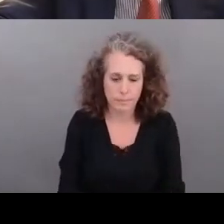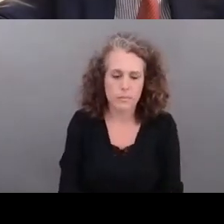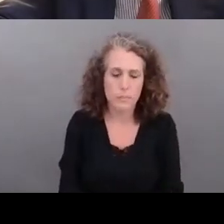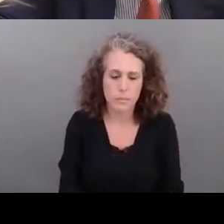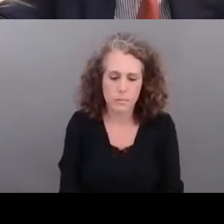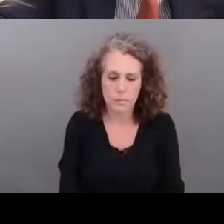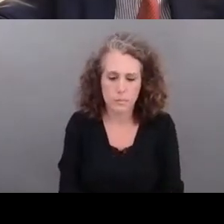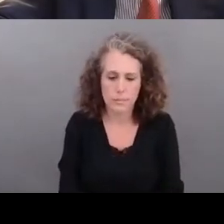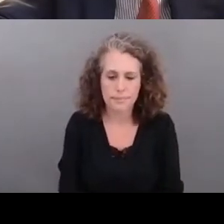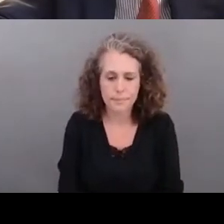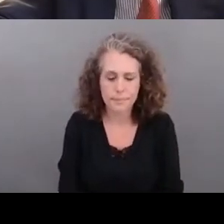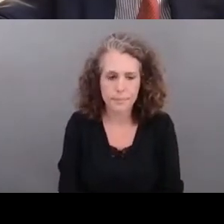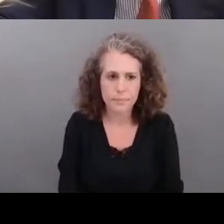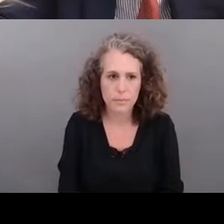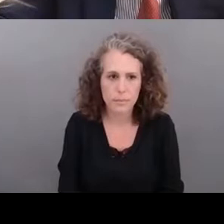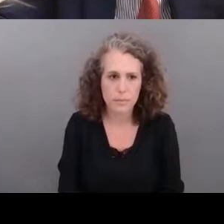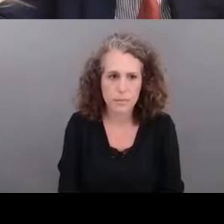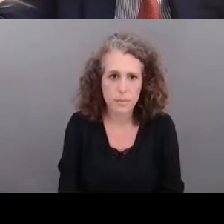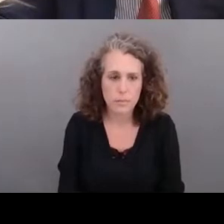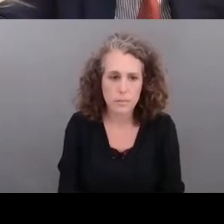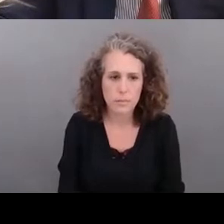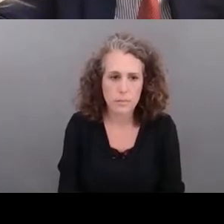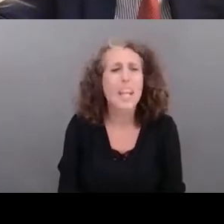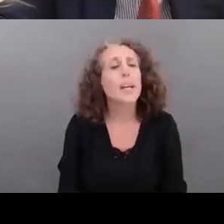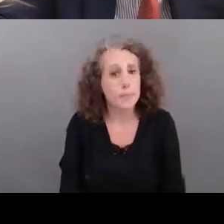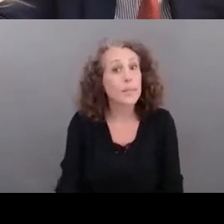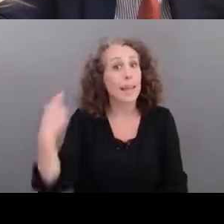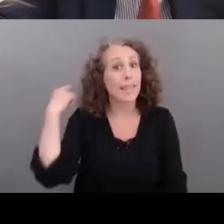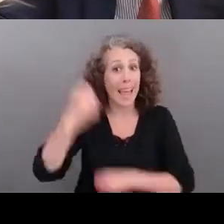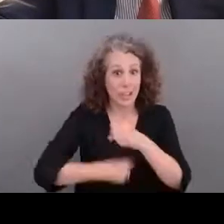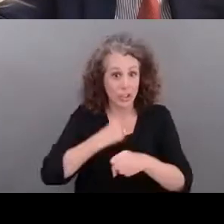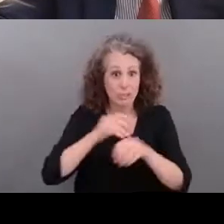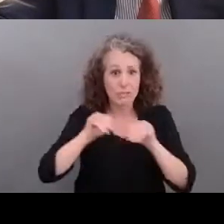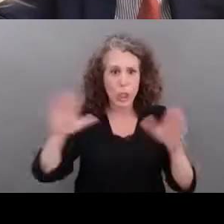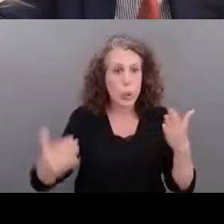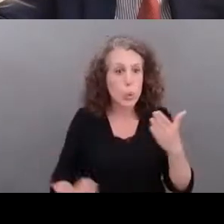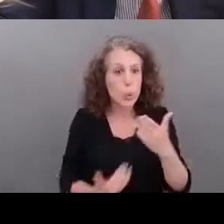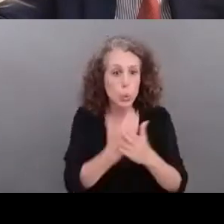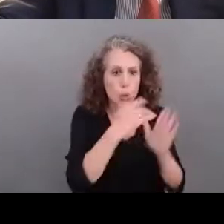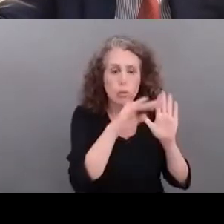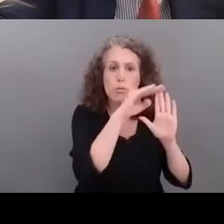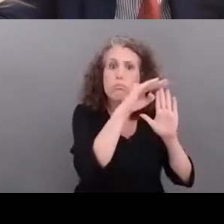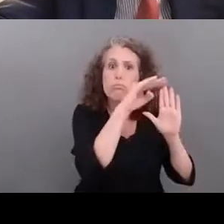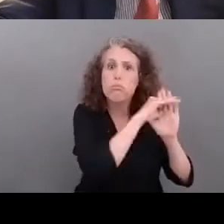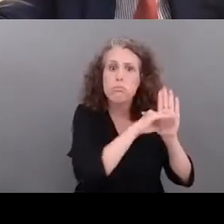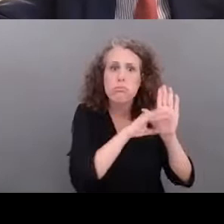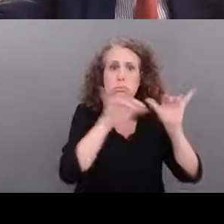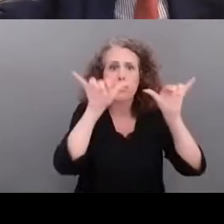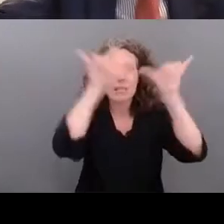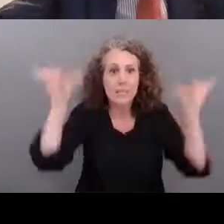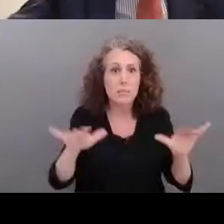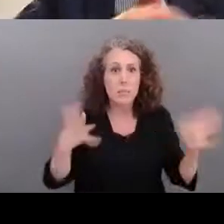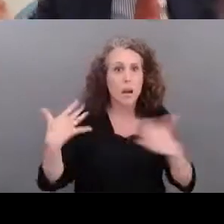Nous avons, à travers l'ONU l'année dernière, nous avons mis en place un cadre de redevabilité pour notre